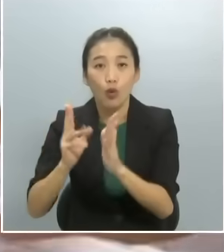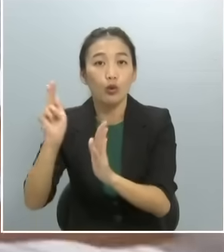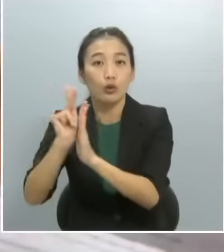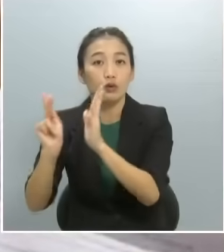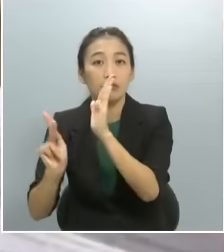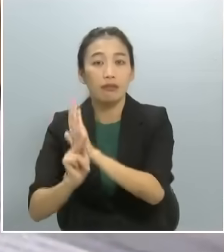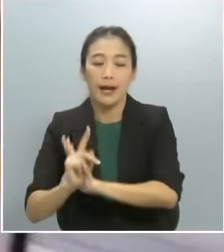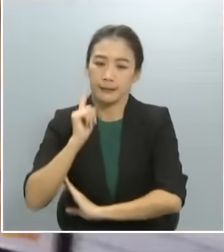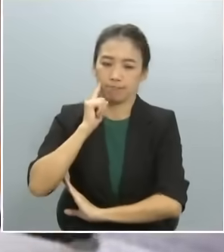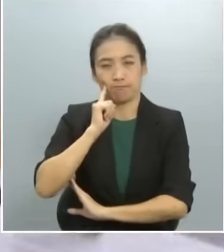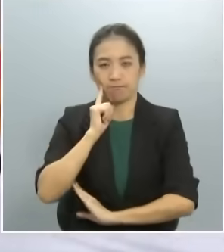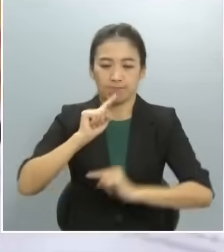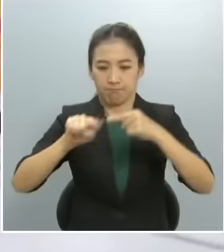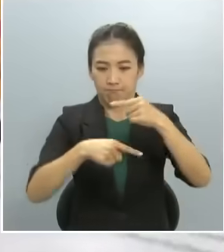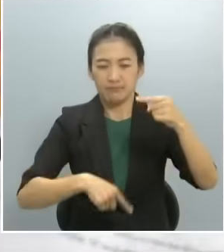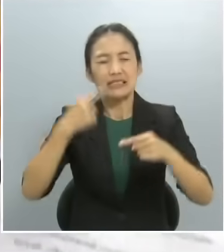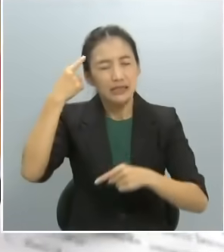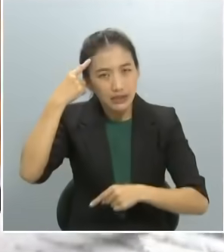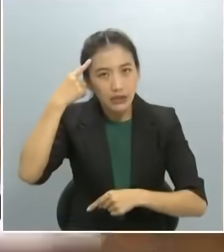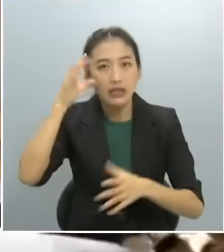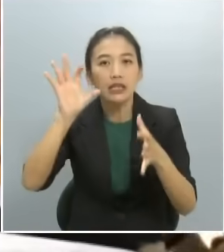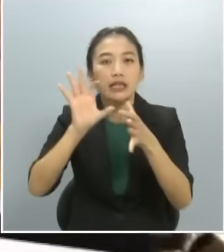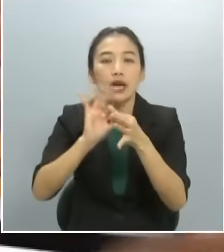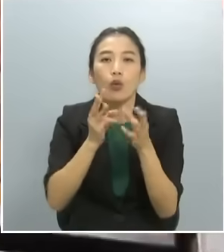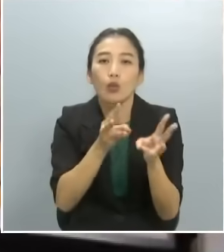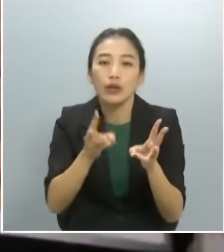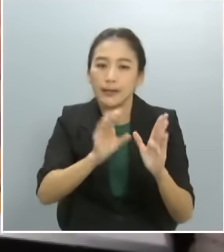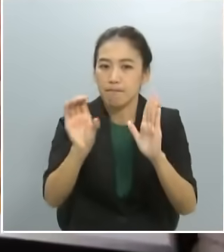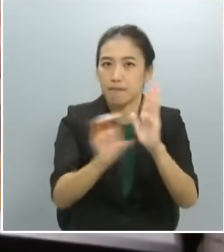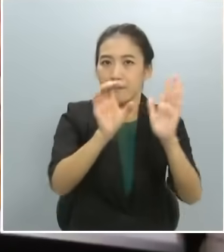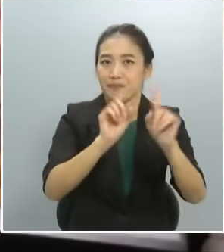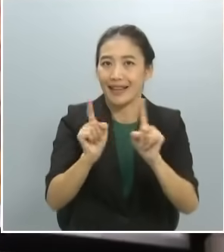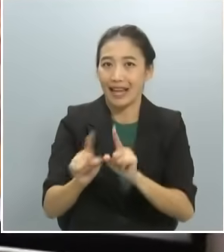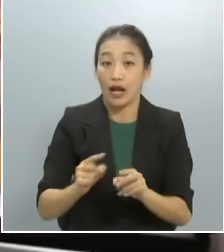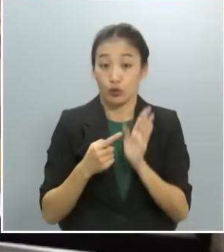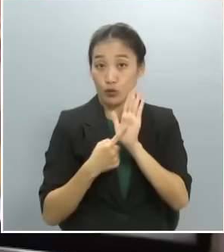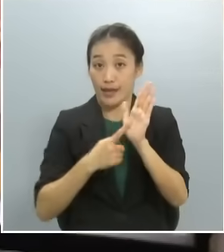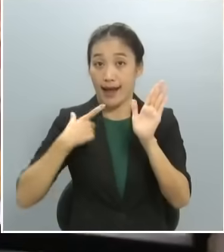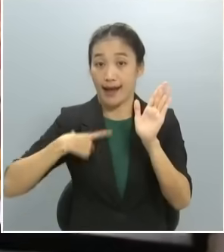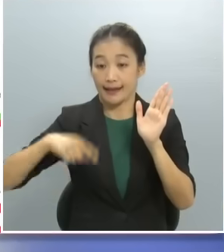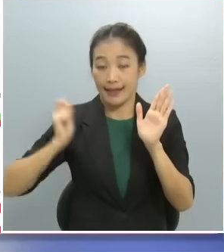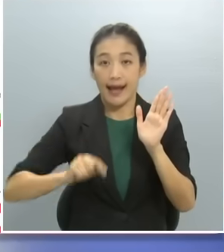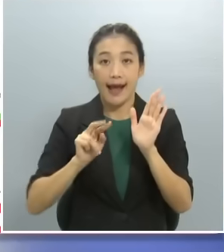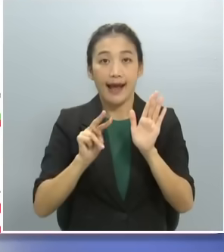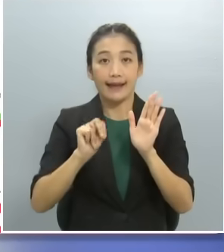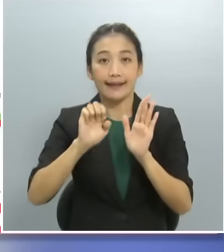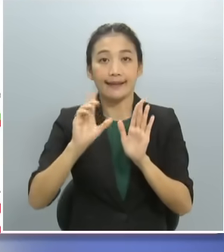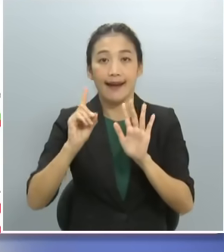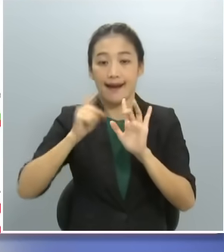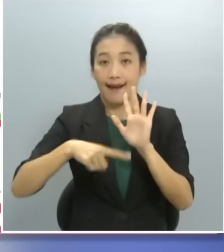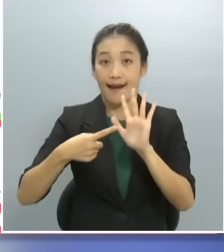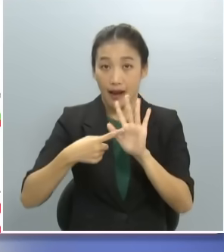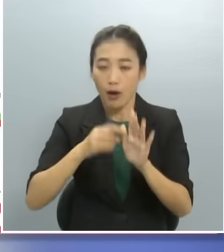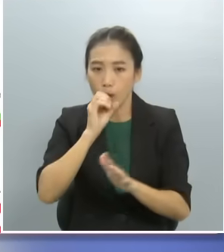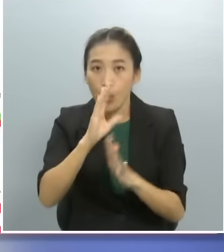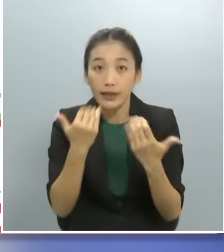มาให้ความเห็นเกี่ยวกับเรื่องราวของการจดทะเบียนทรัพย์สินทางปัญญาอย่างเช่นทนายนี้ได้ว่าไงพี่หมวยทนายนิด้าบอกว่ากรณี